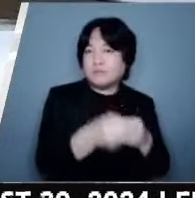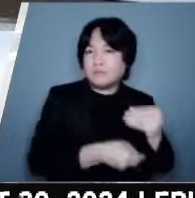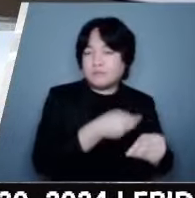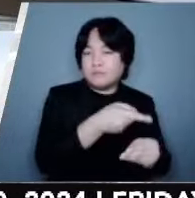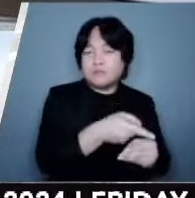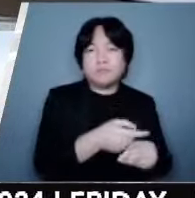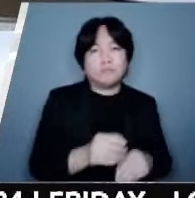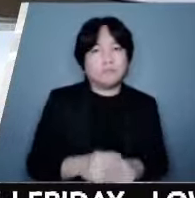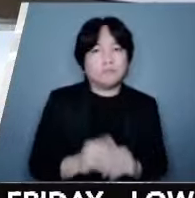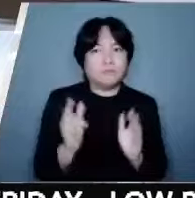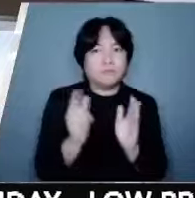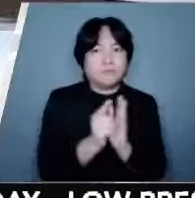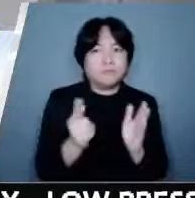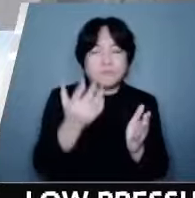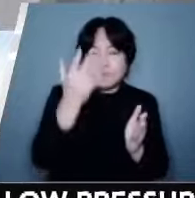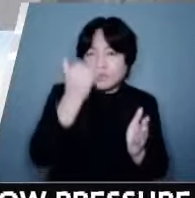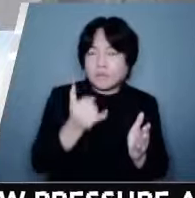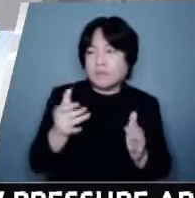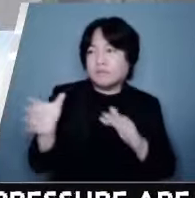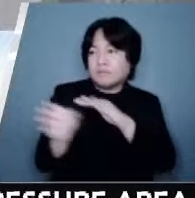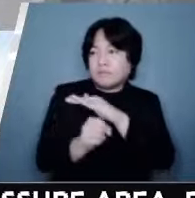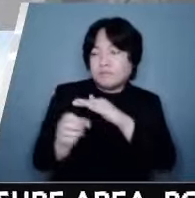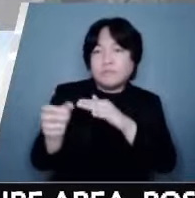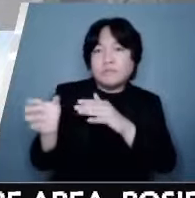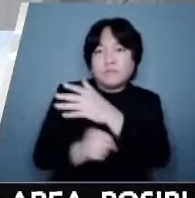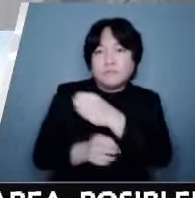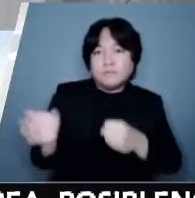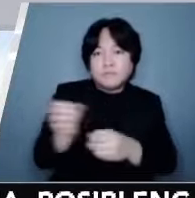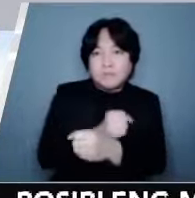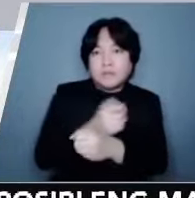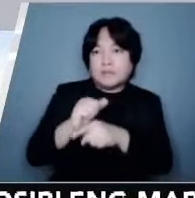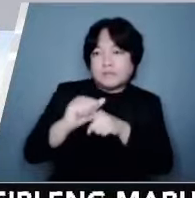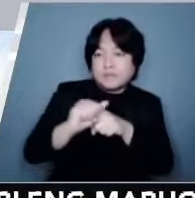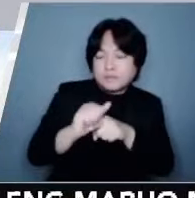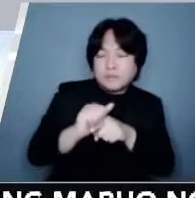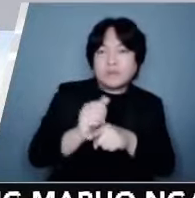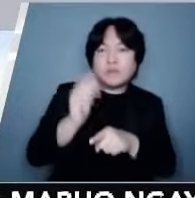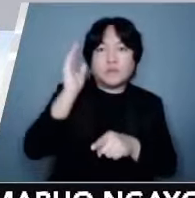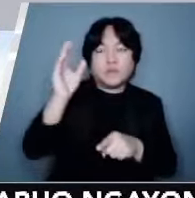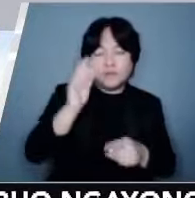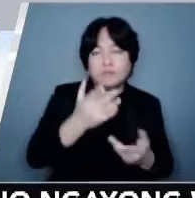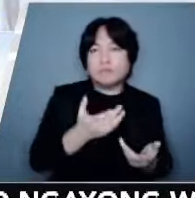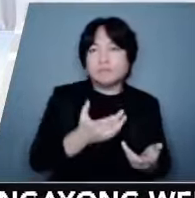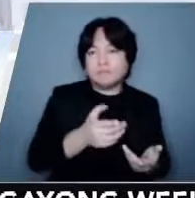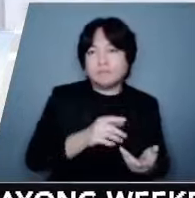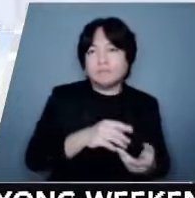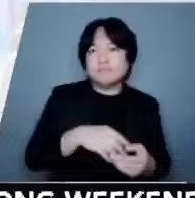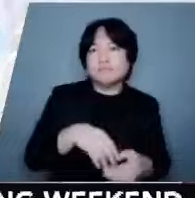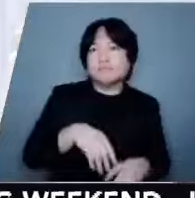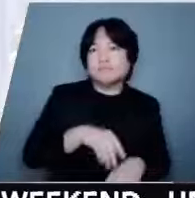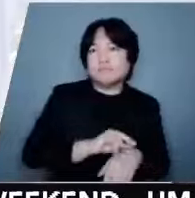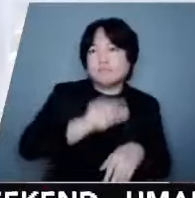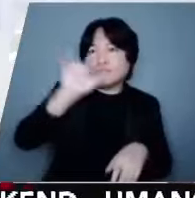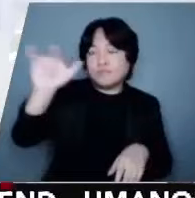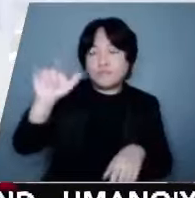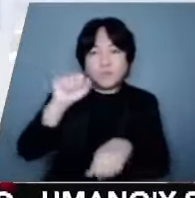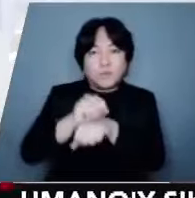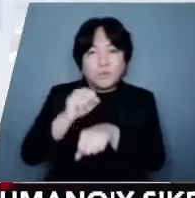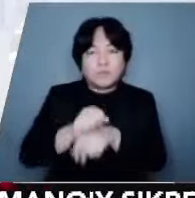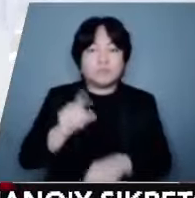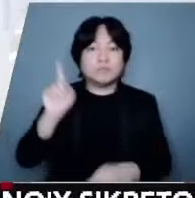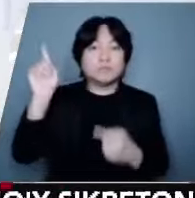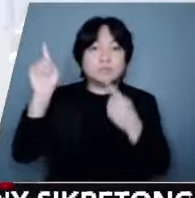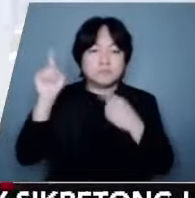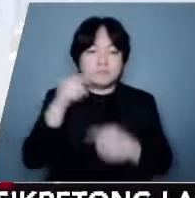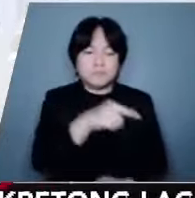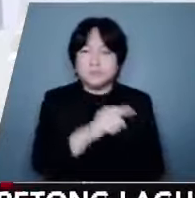ng manggagawa sa ibang bansa. Kaya maituturing na illegal ang kanilang operasyon. It's actually a front for a recruitment